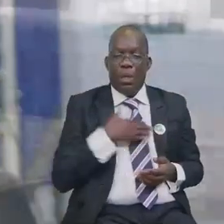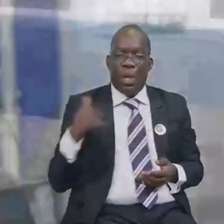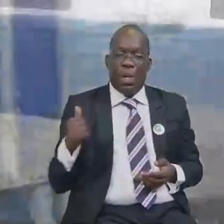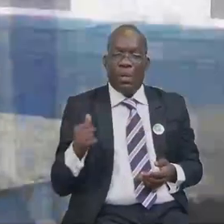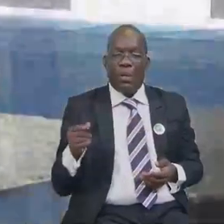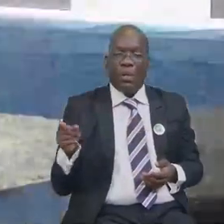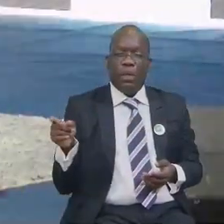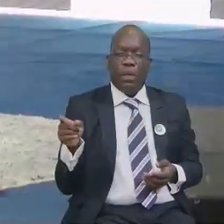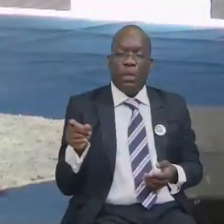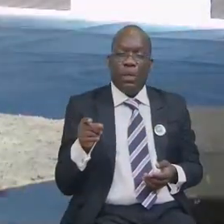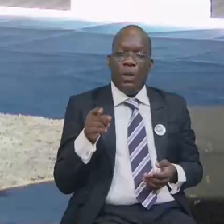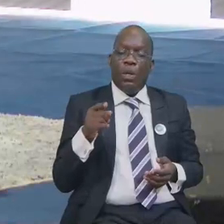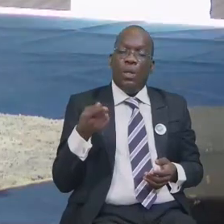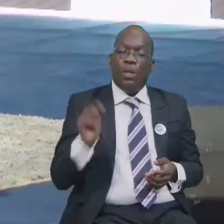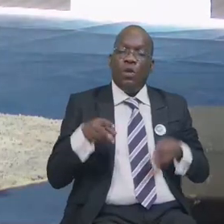Si tu prêches